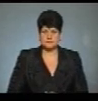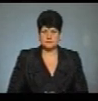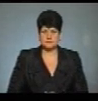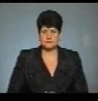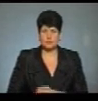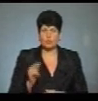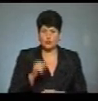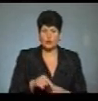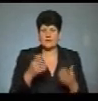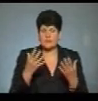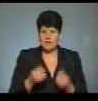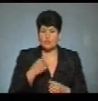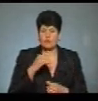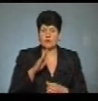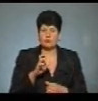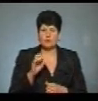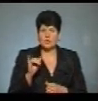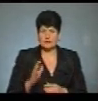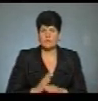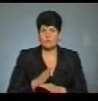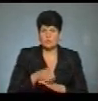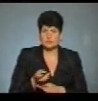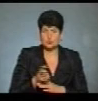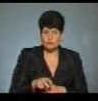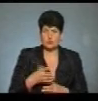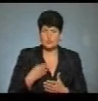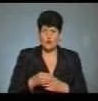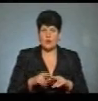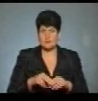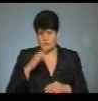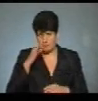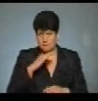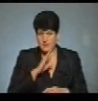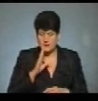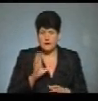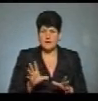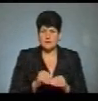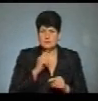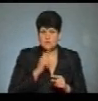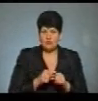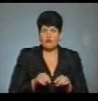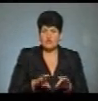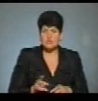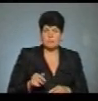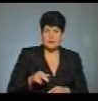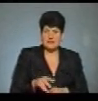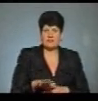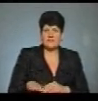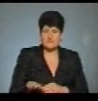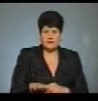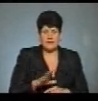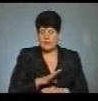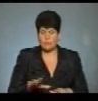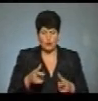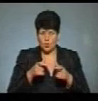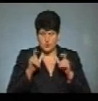У той день, каже Володимир Букатка, він гостював у свого хресного батька. Він із сестрою вирішили вийти у двір. Вони не були